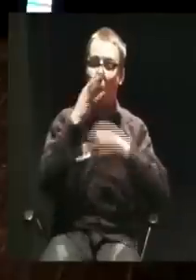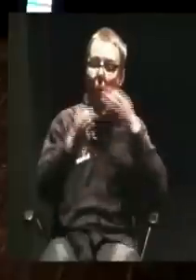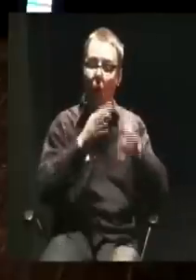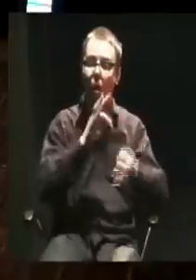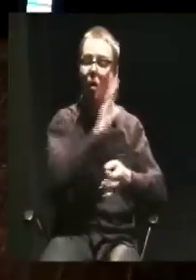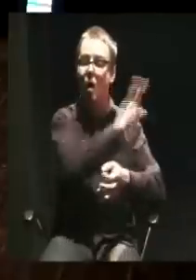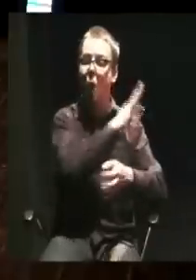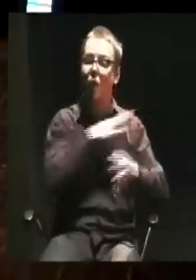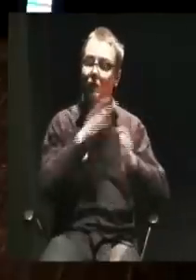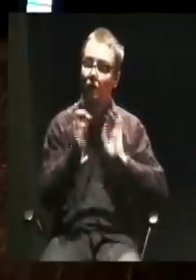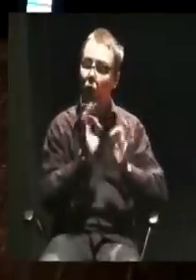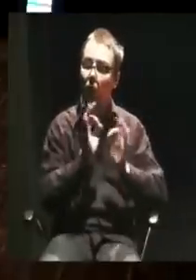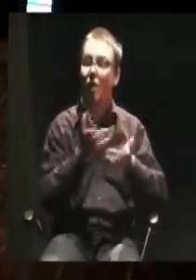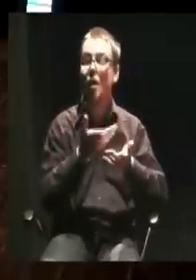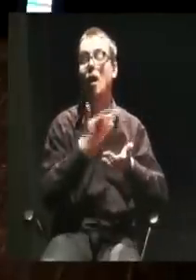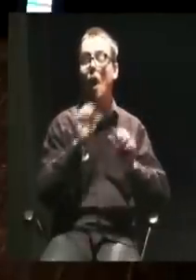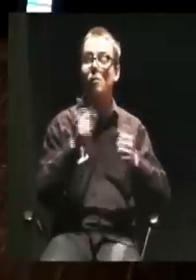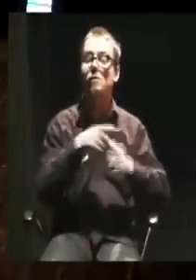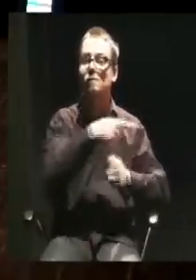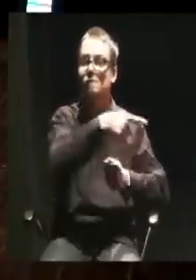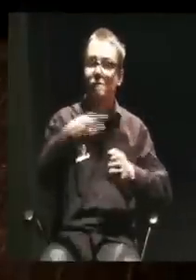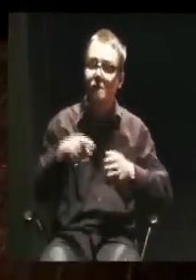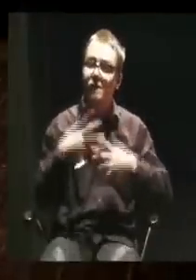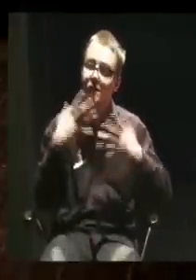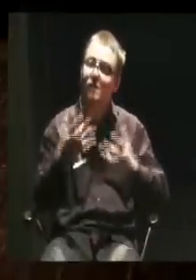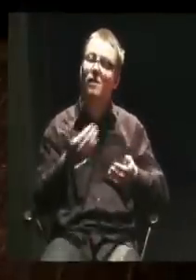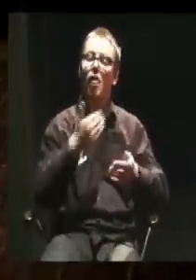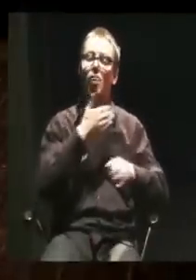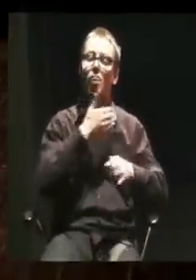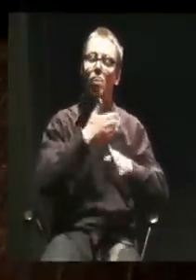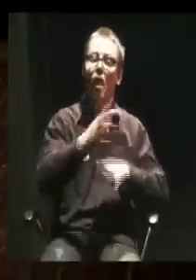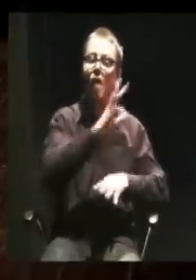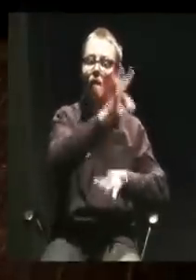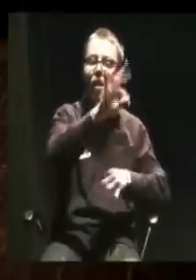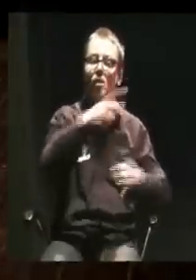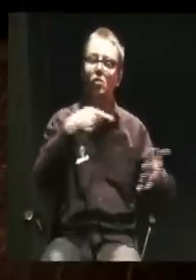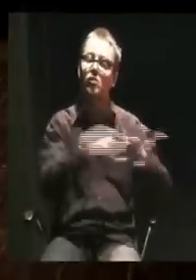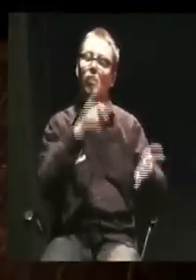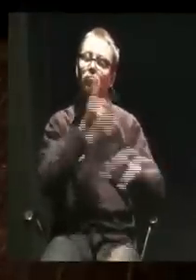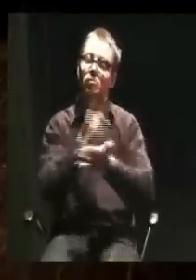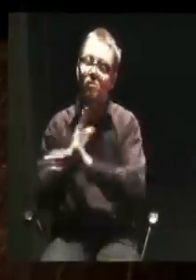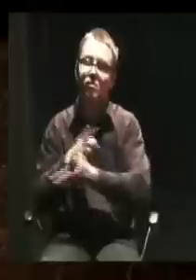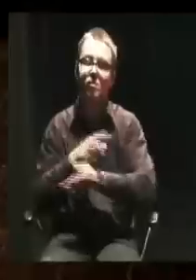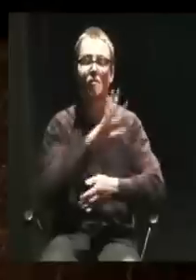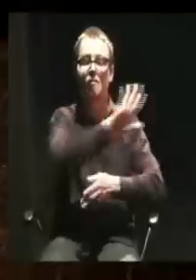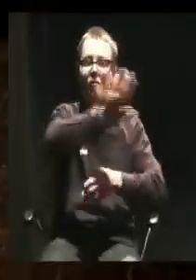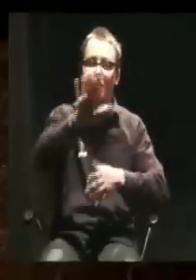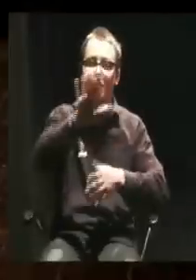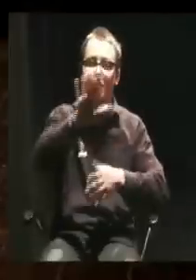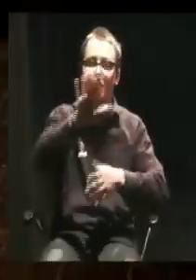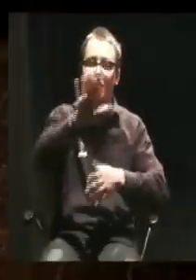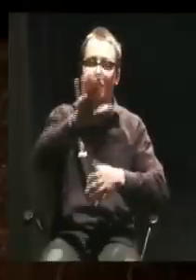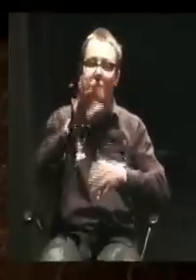ale pokazały też, że naprawdę siła jest w nas, że możemy zrobić bardzo dużo. Te historie są